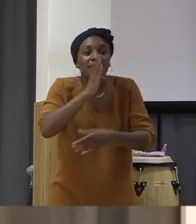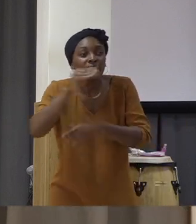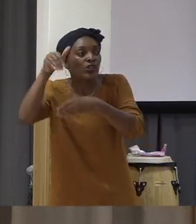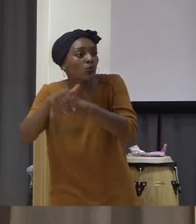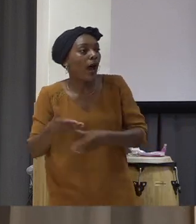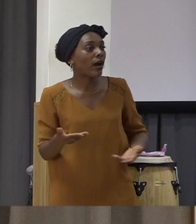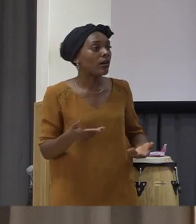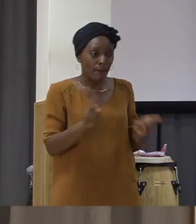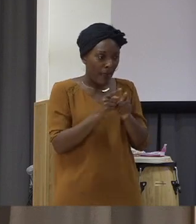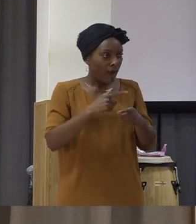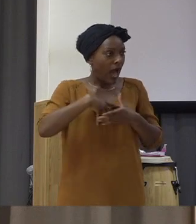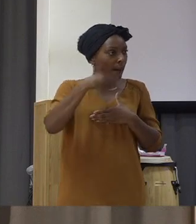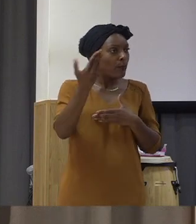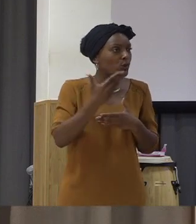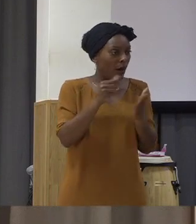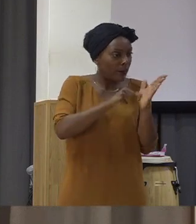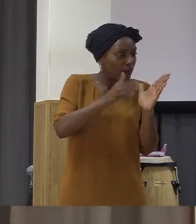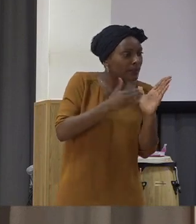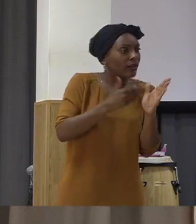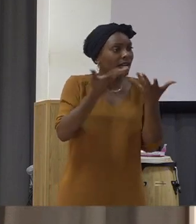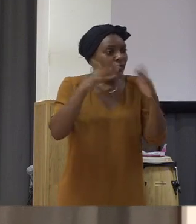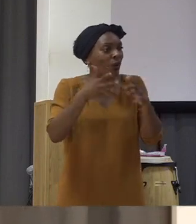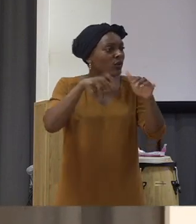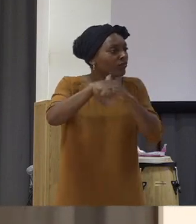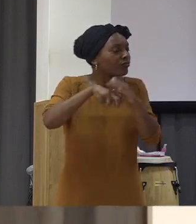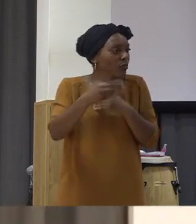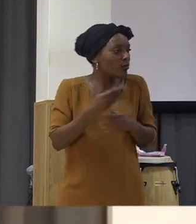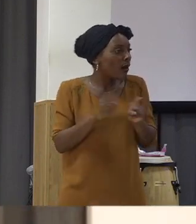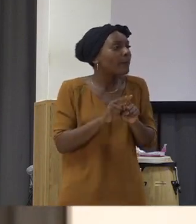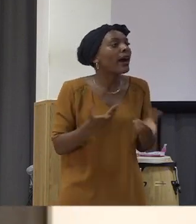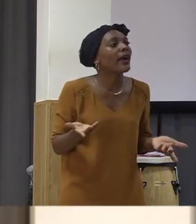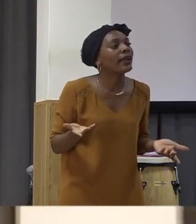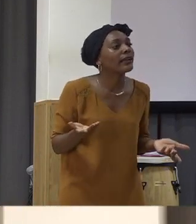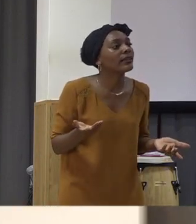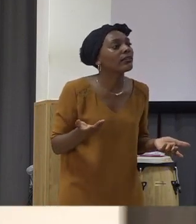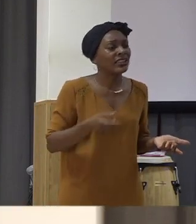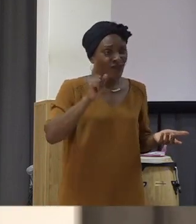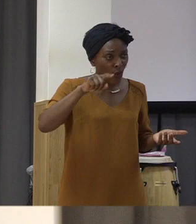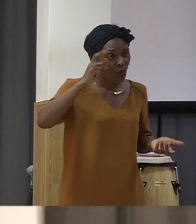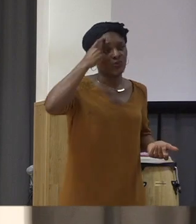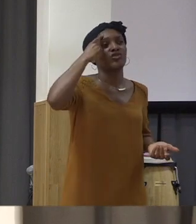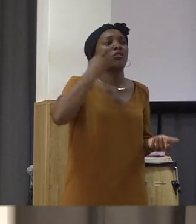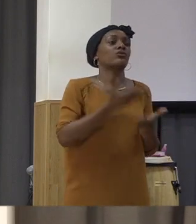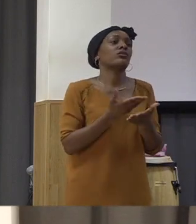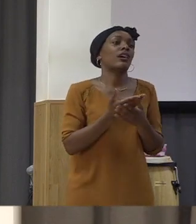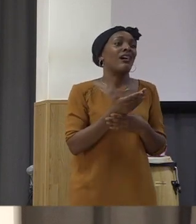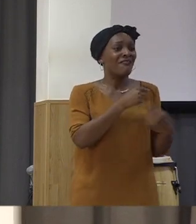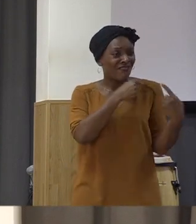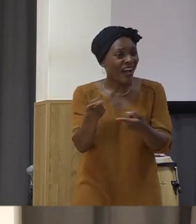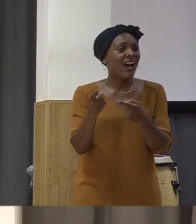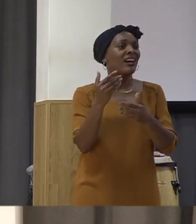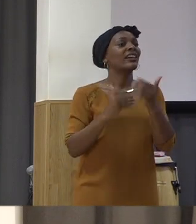pas. Donc prenons conscience de cela. C'est une invitation à profiter des programmes qui vous